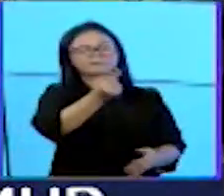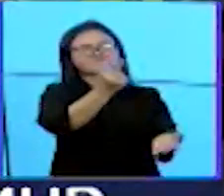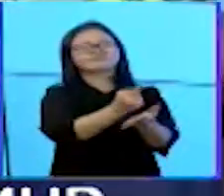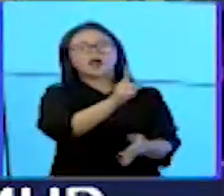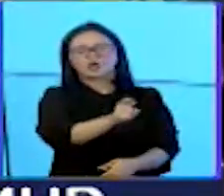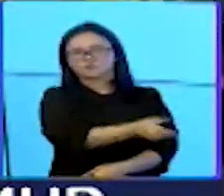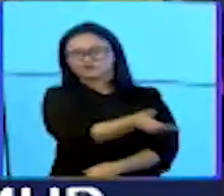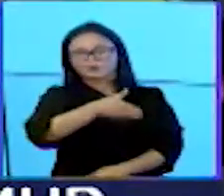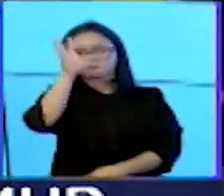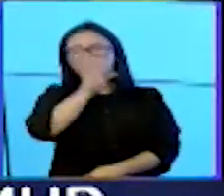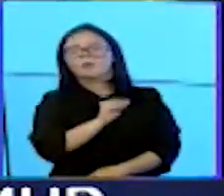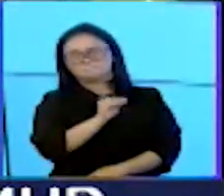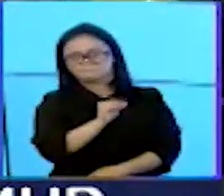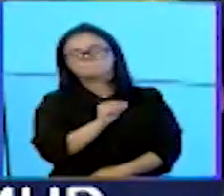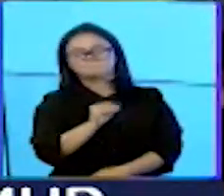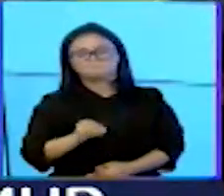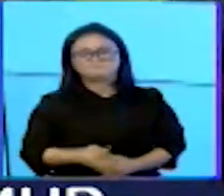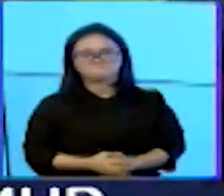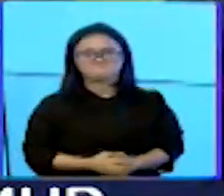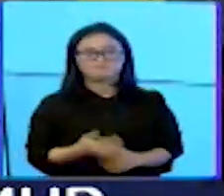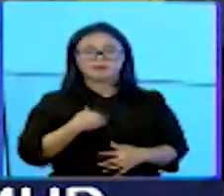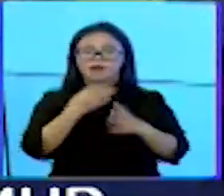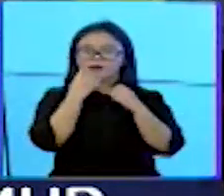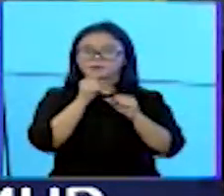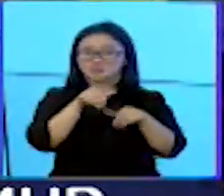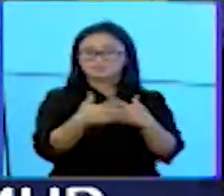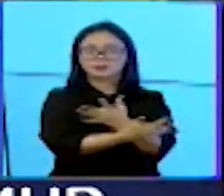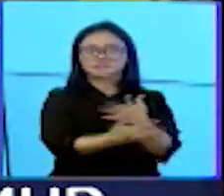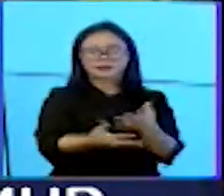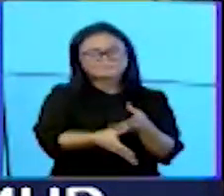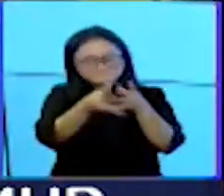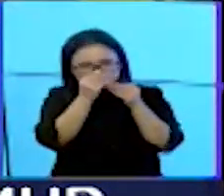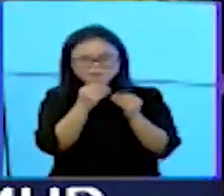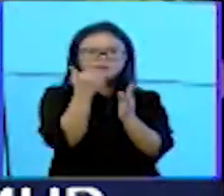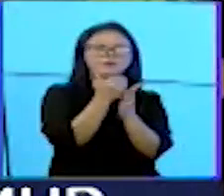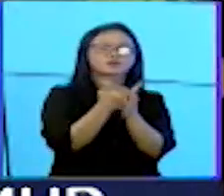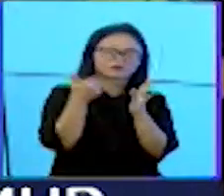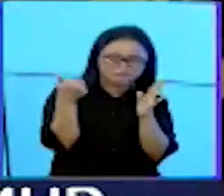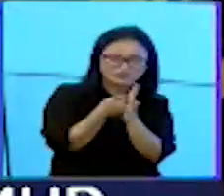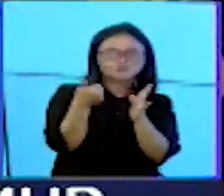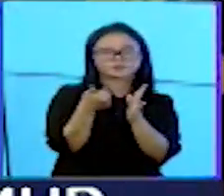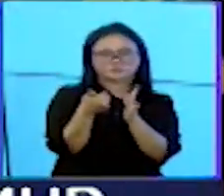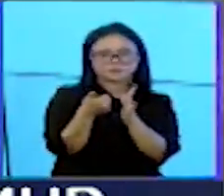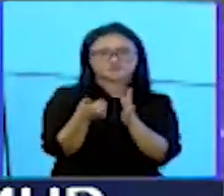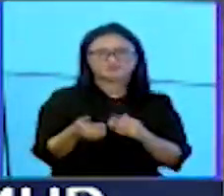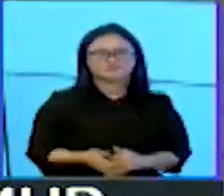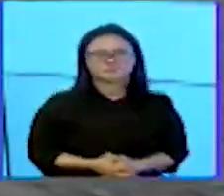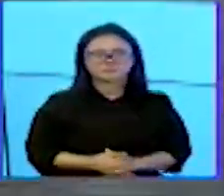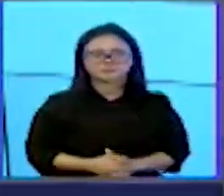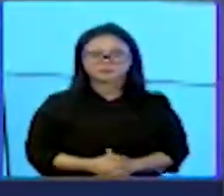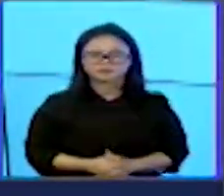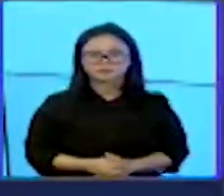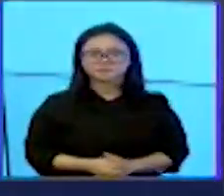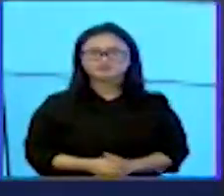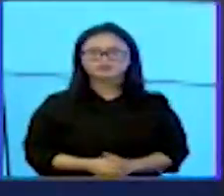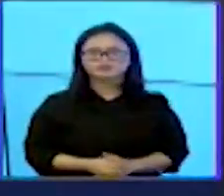antara lain melalui operasi justisi. Harapannya adalah kepatuhan dari seluruh elemen masyarakat akan makin meningkat.